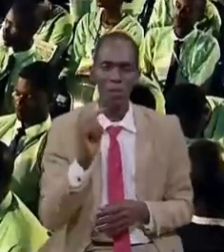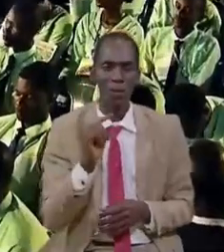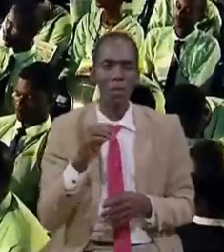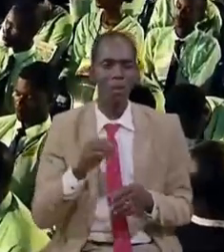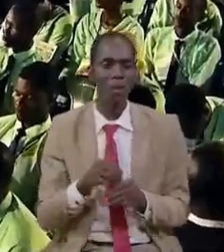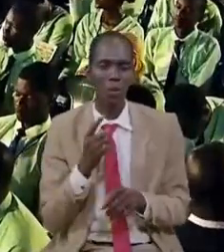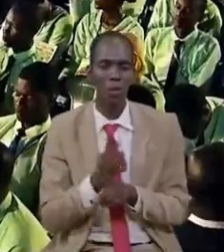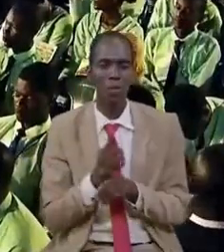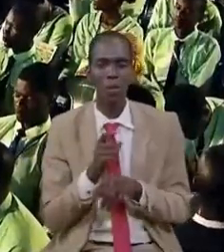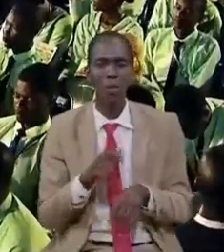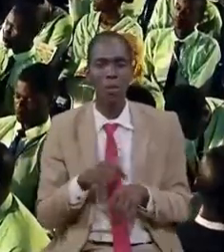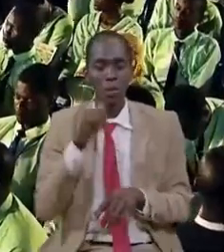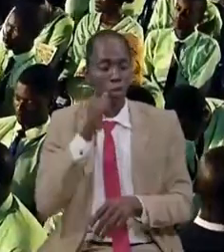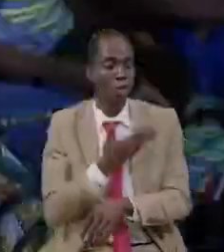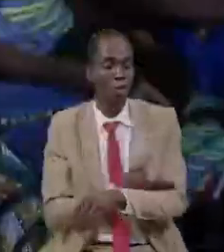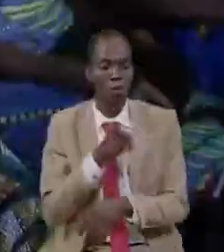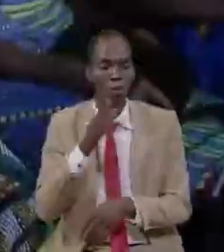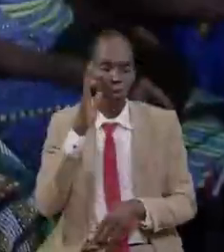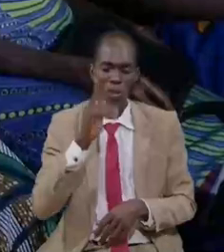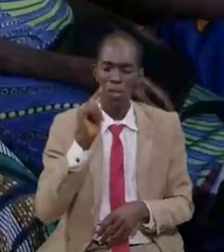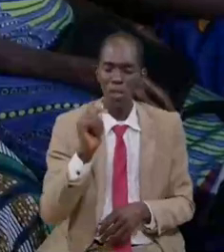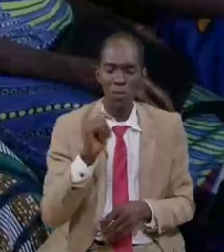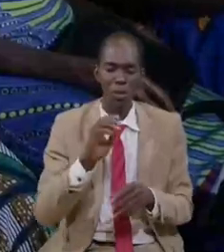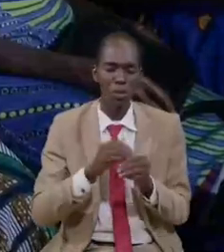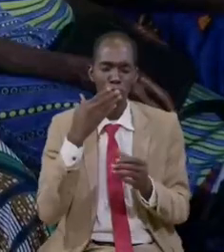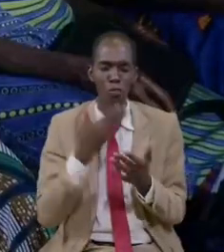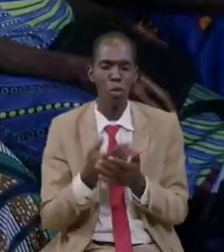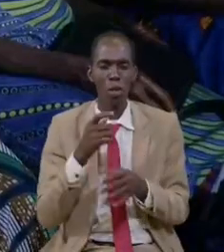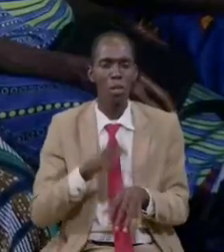fille là-bas, tu vas témoigner en son temps.